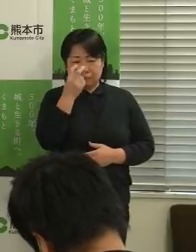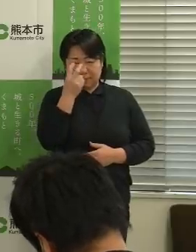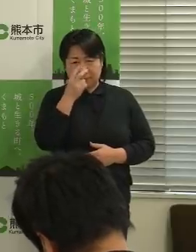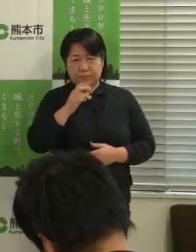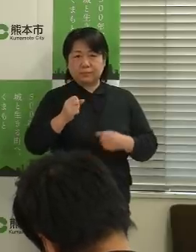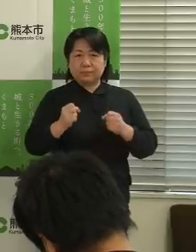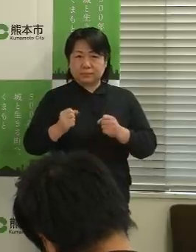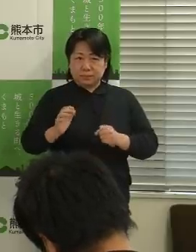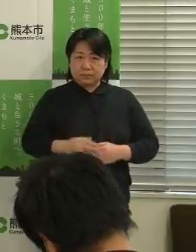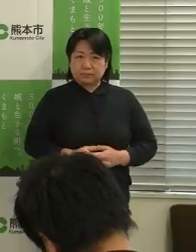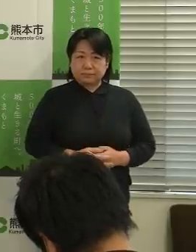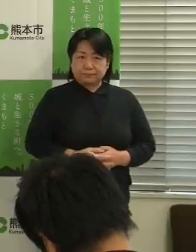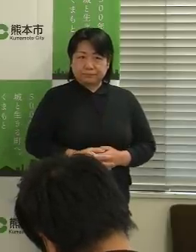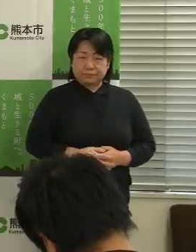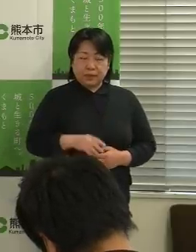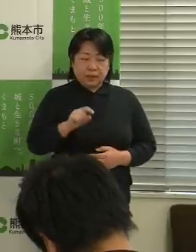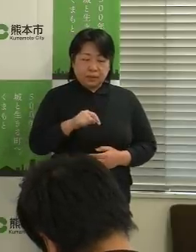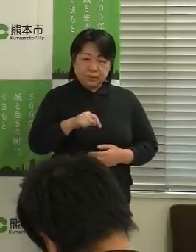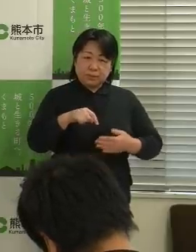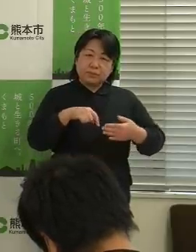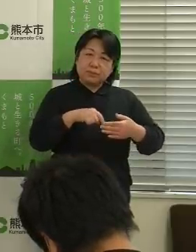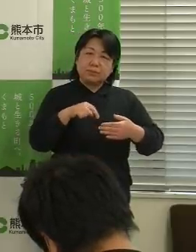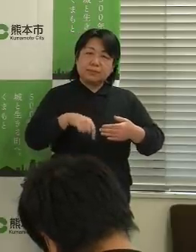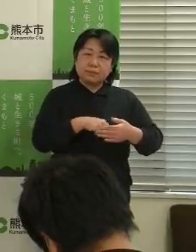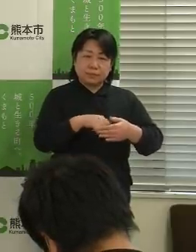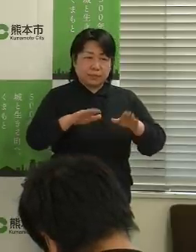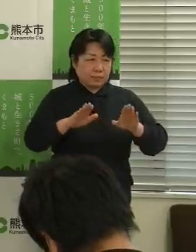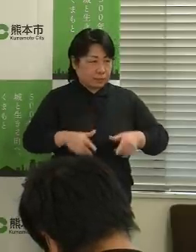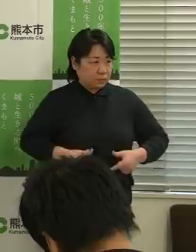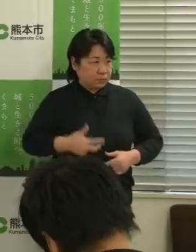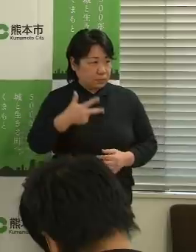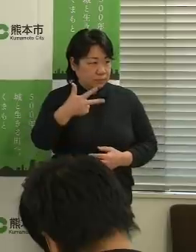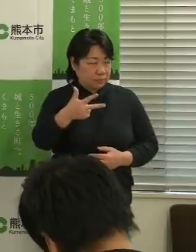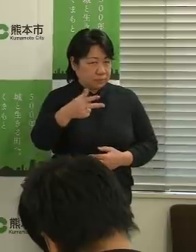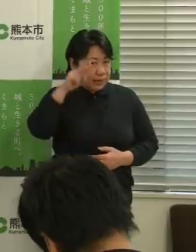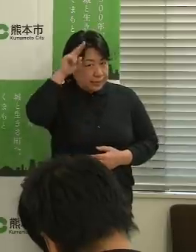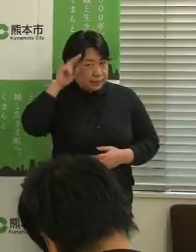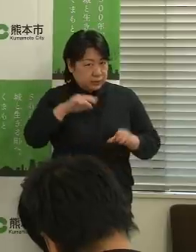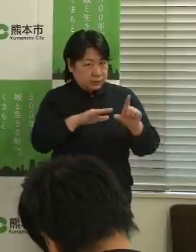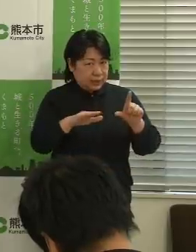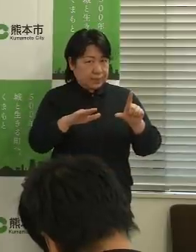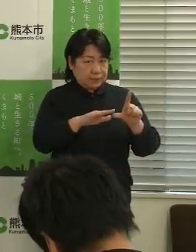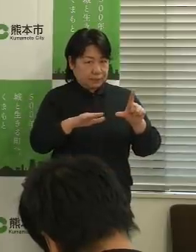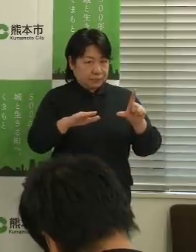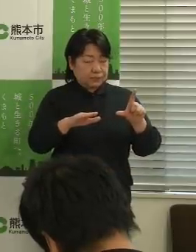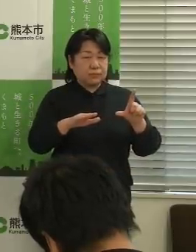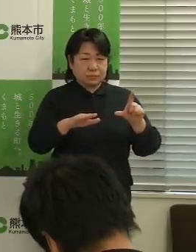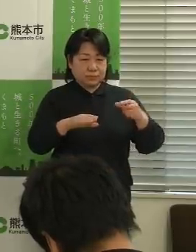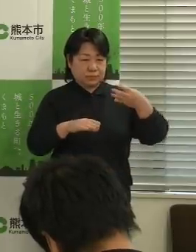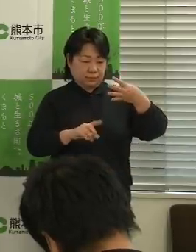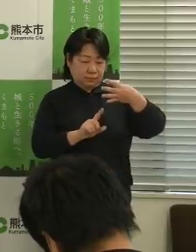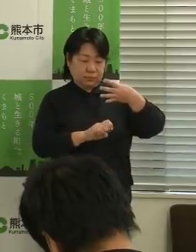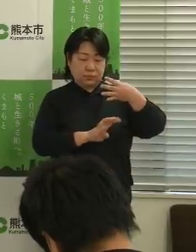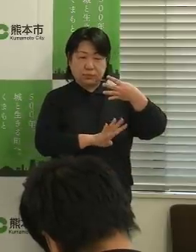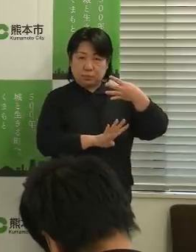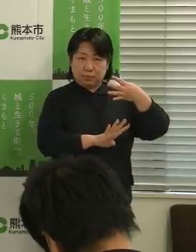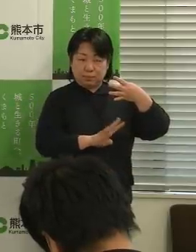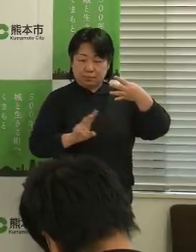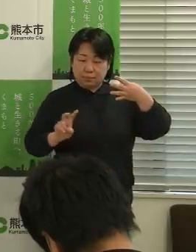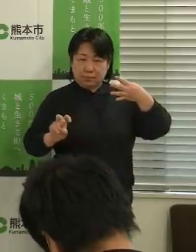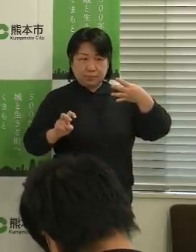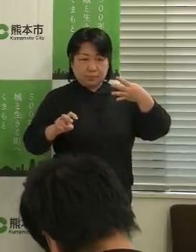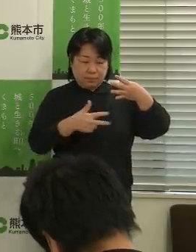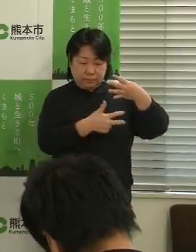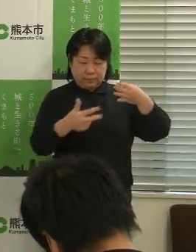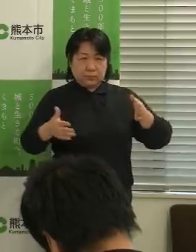されております。このような中、本市におけるリスクレベルにつきましては、4月14日から20日まで